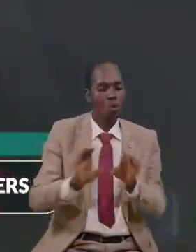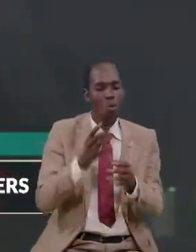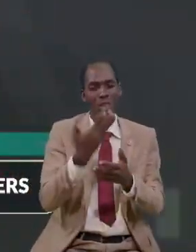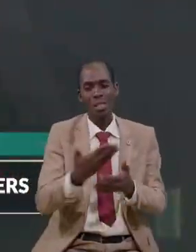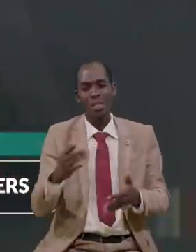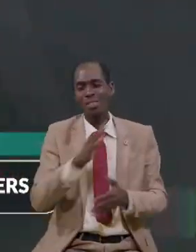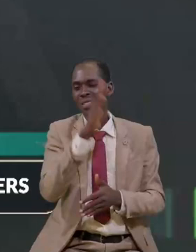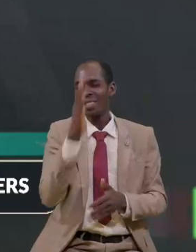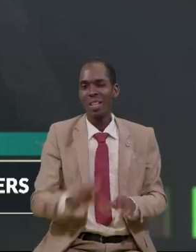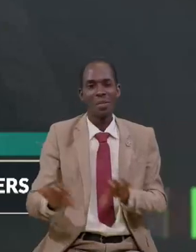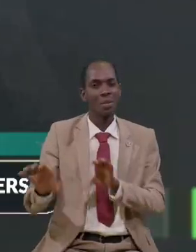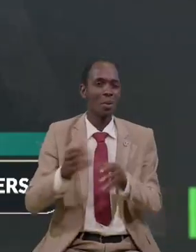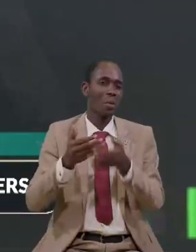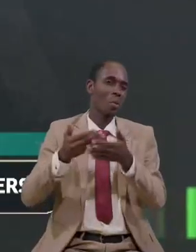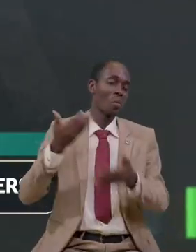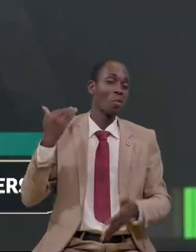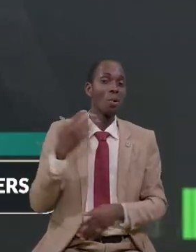faites.